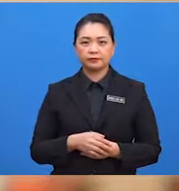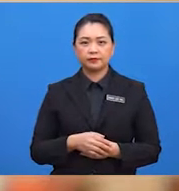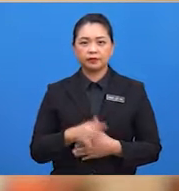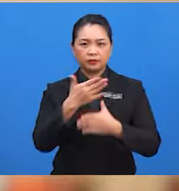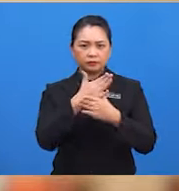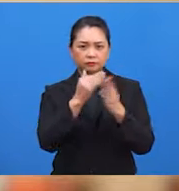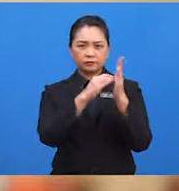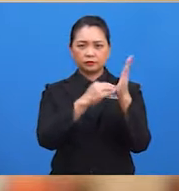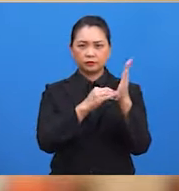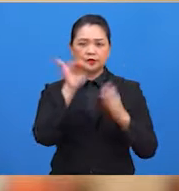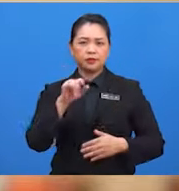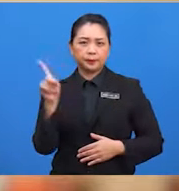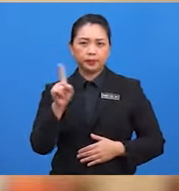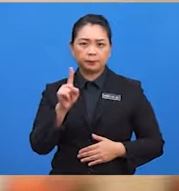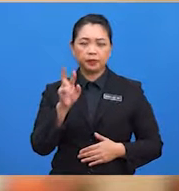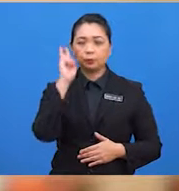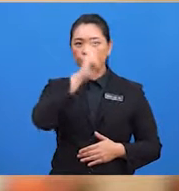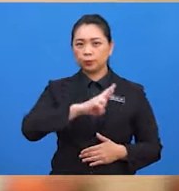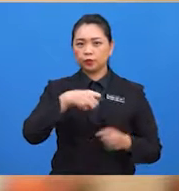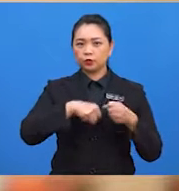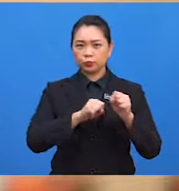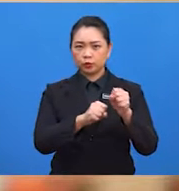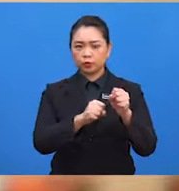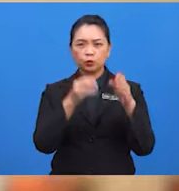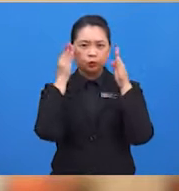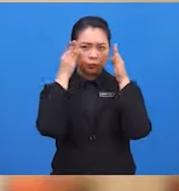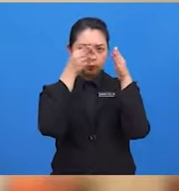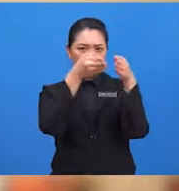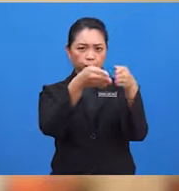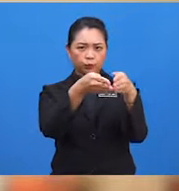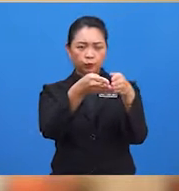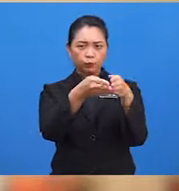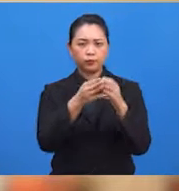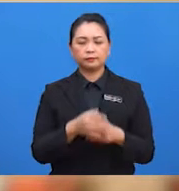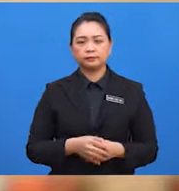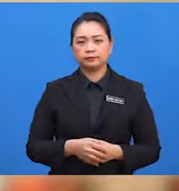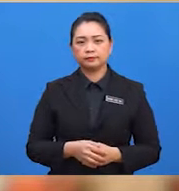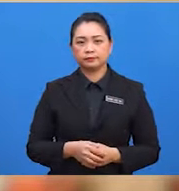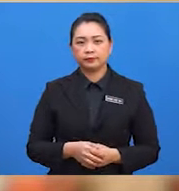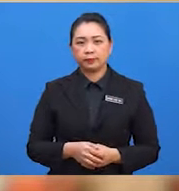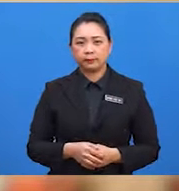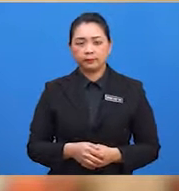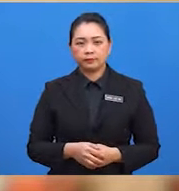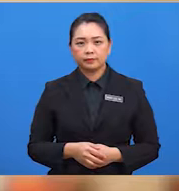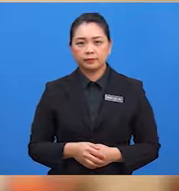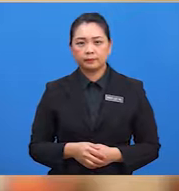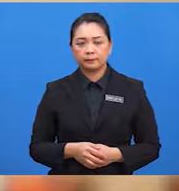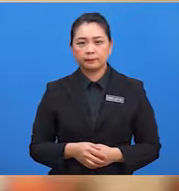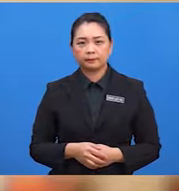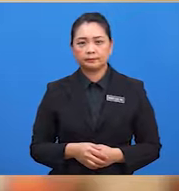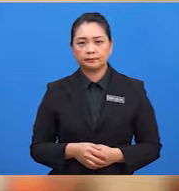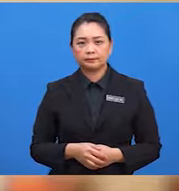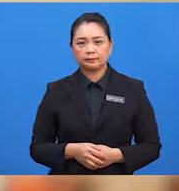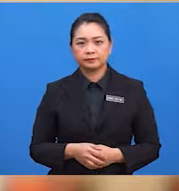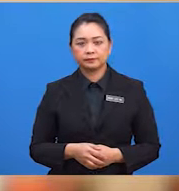Antara berikut, yang manakah merupakan sungai tumpuan masyarakat Mesopotamia? A. Sungai Nil dan